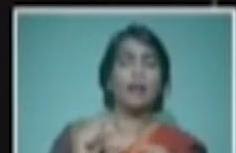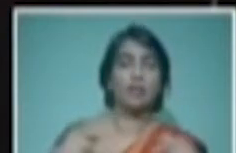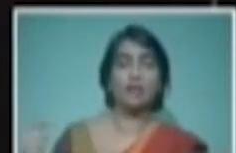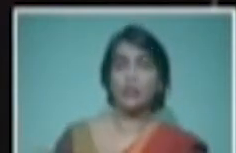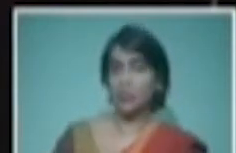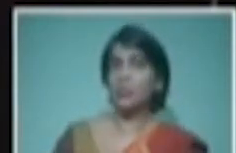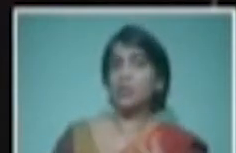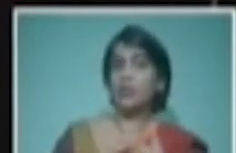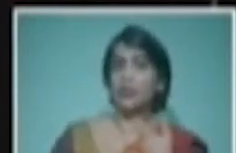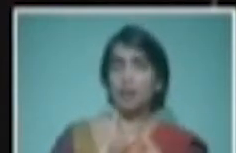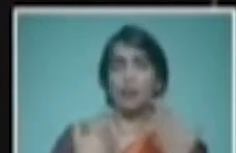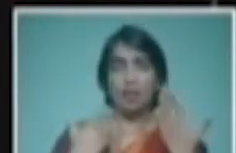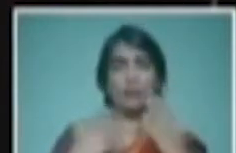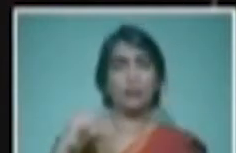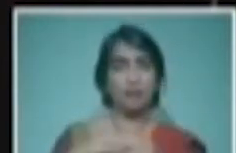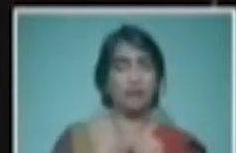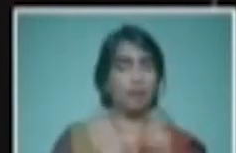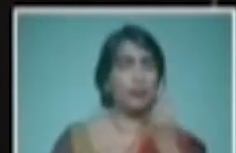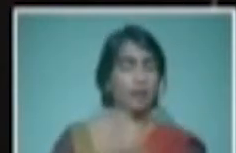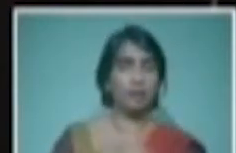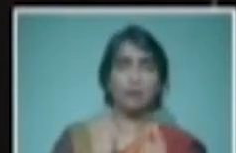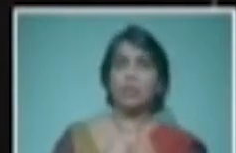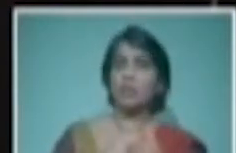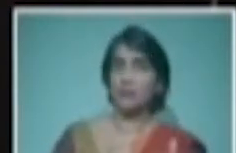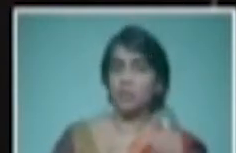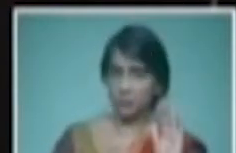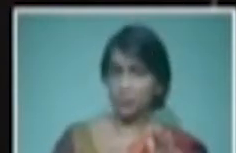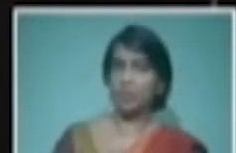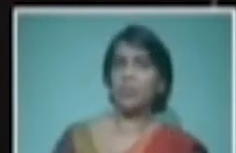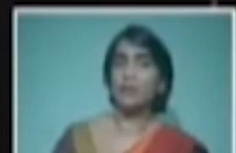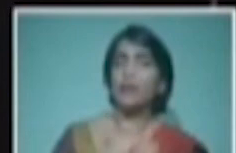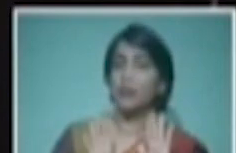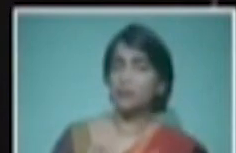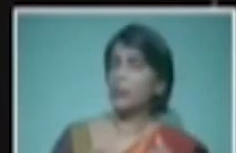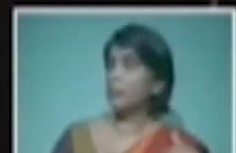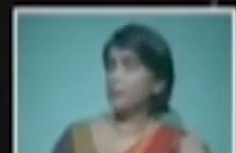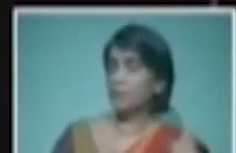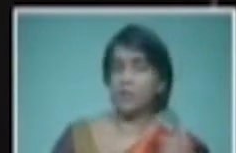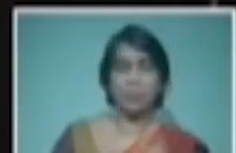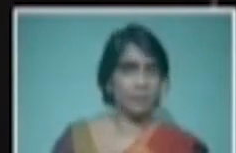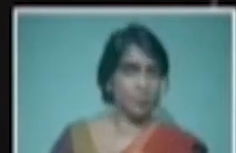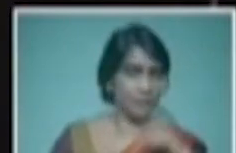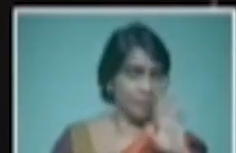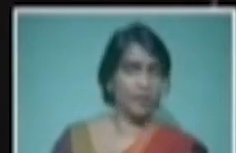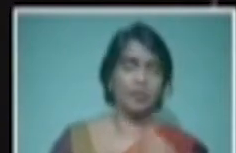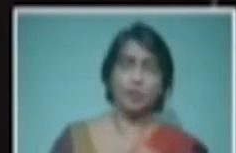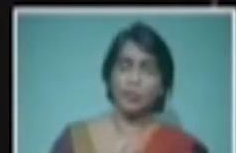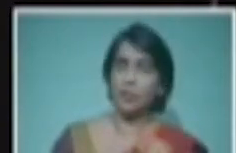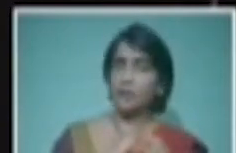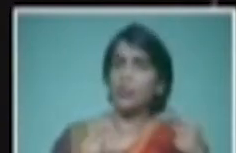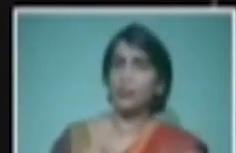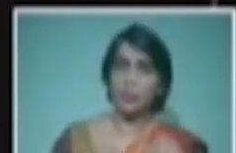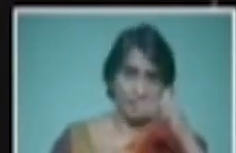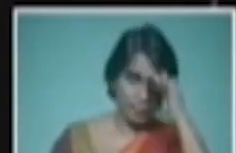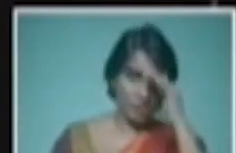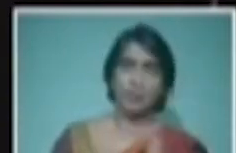වෙත ලබා දීම සඳහා අපි කටයුතු කරමින් පවතිනවා නමුත් ප්‍රධාන ප්‍රශ්නයක් කියලා තියෙන්නේ ගරු විපක්ෂ